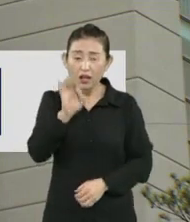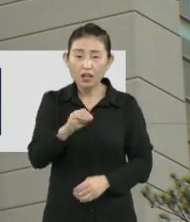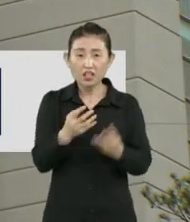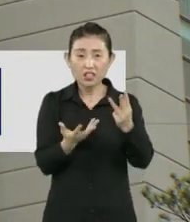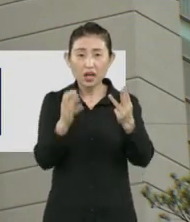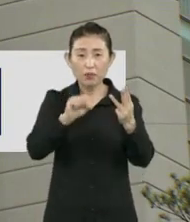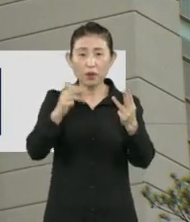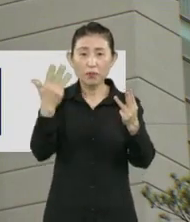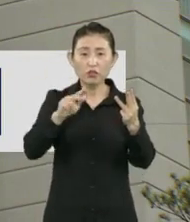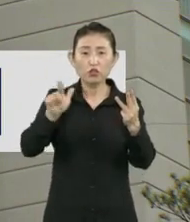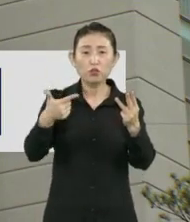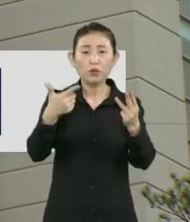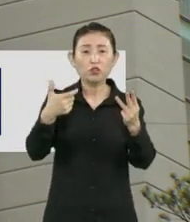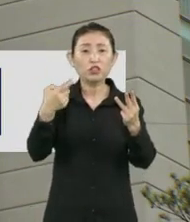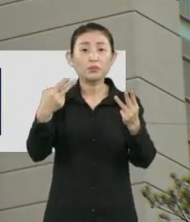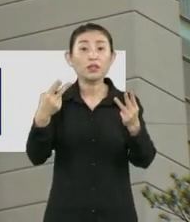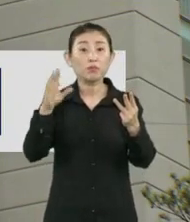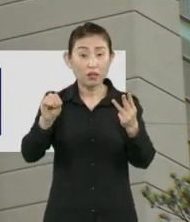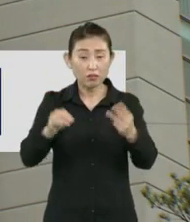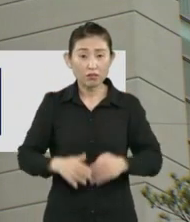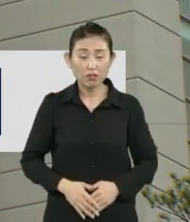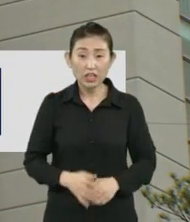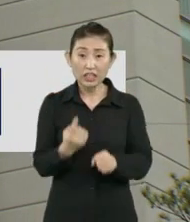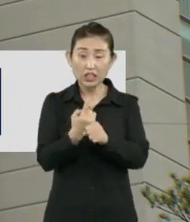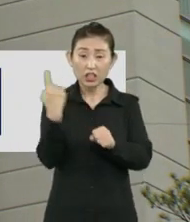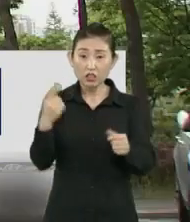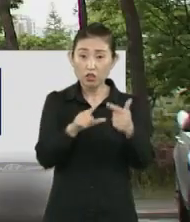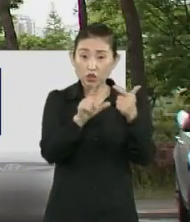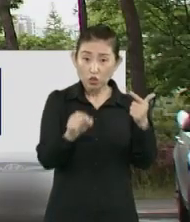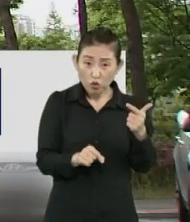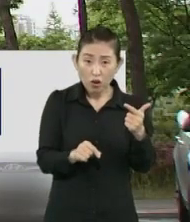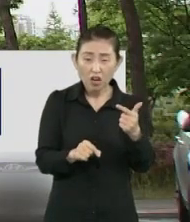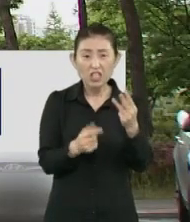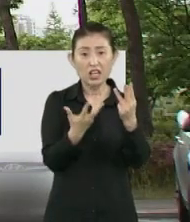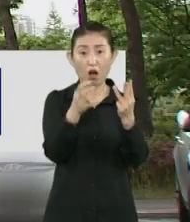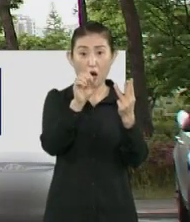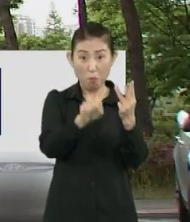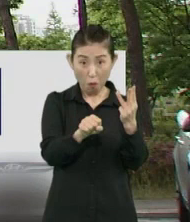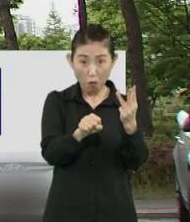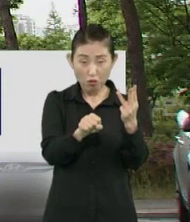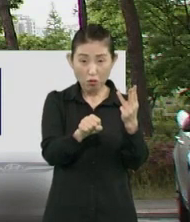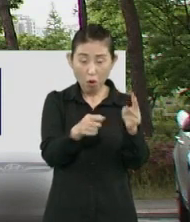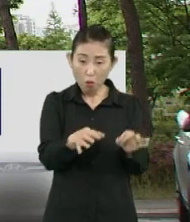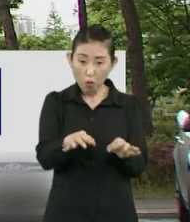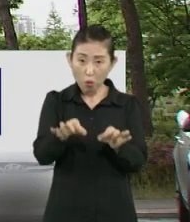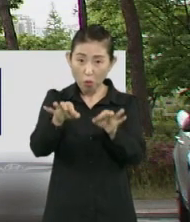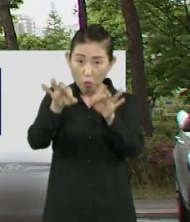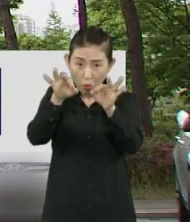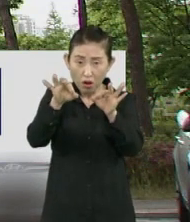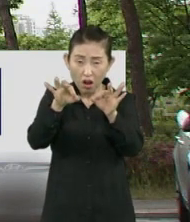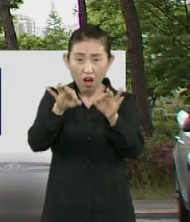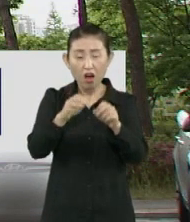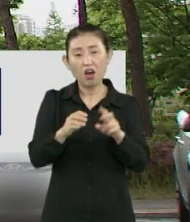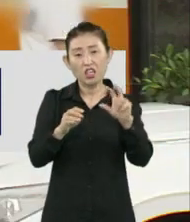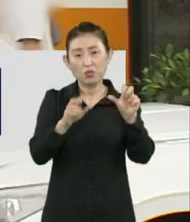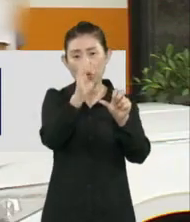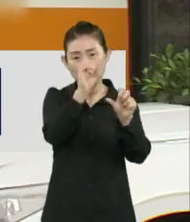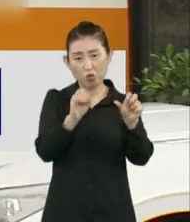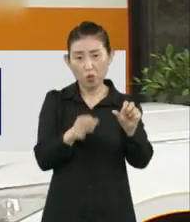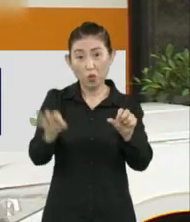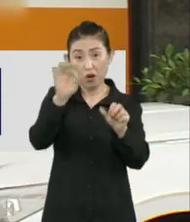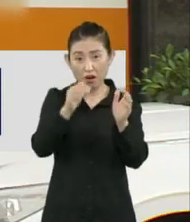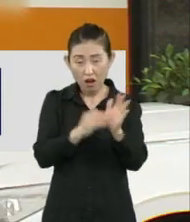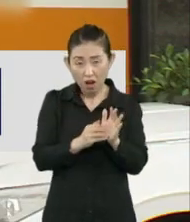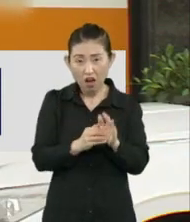4 뭐 8662 만 원으로 지난해 6월 3 월호 3억 원 대에 진입한 뒤 1년 만에 25% 넘게